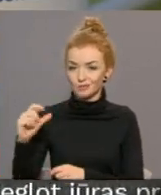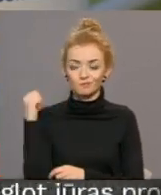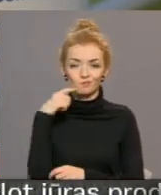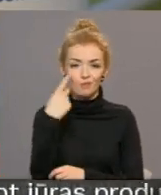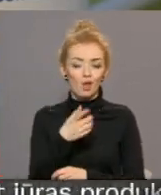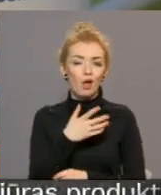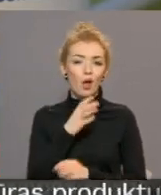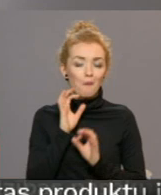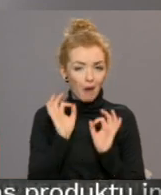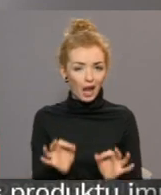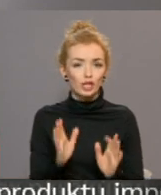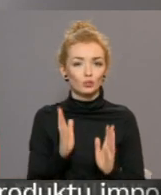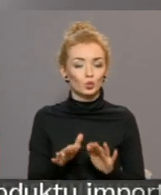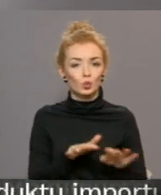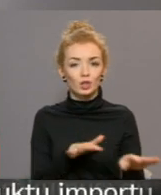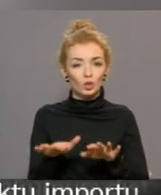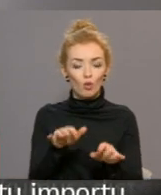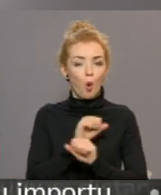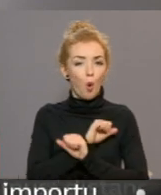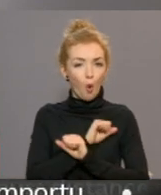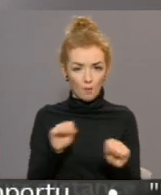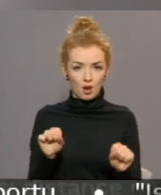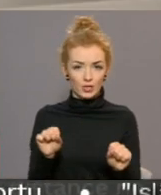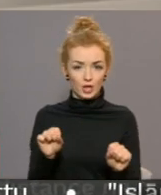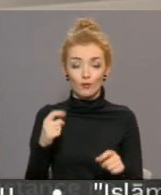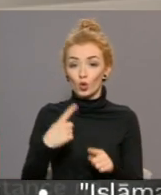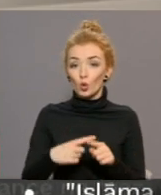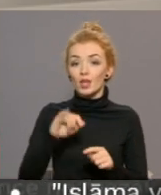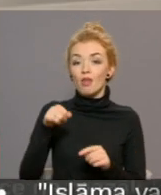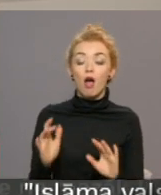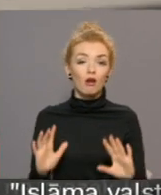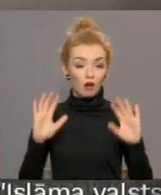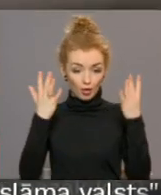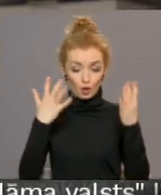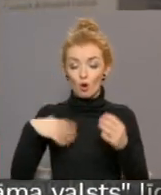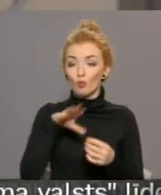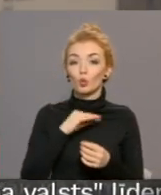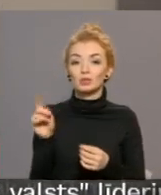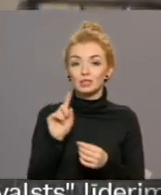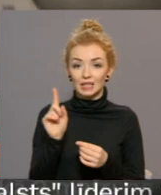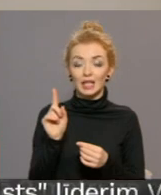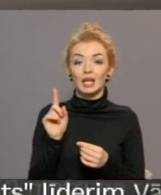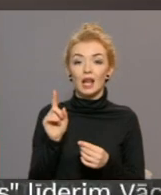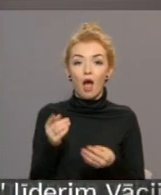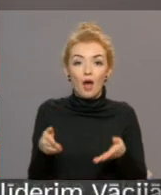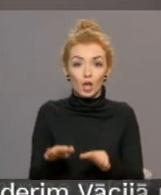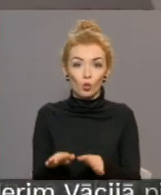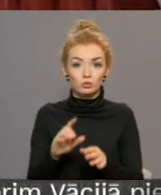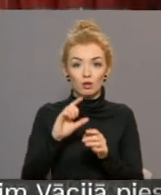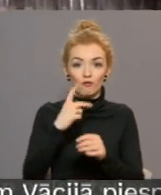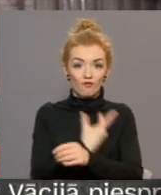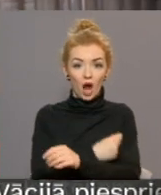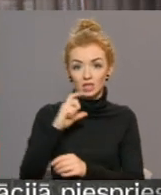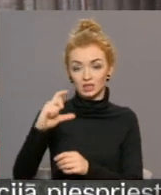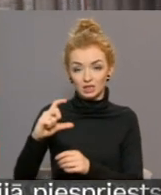loģiski būtu mums rīkoties operatīvi, un ja nu gadījumā mums ir atlikusi kādu vakcīnu, ka mēs